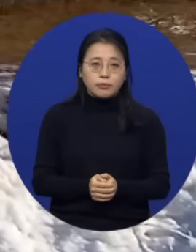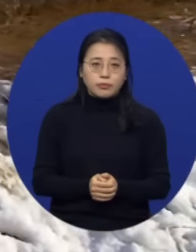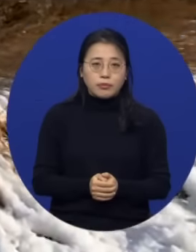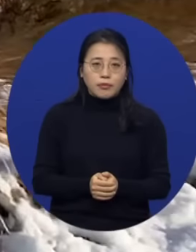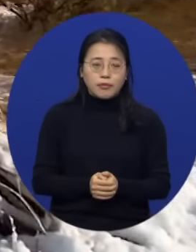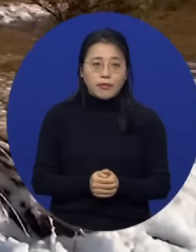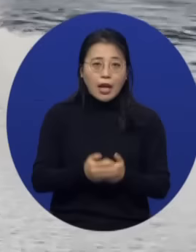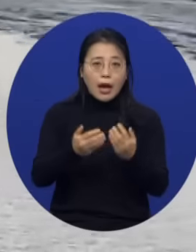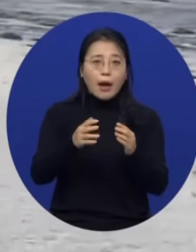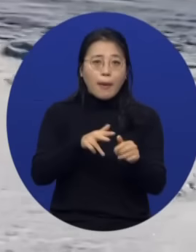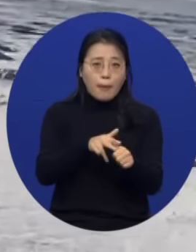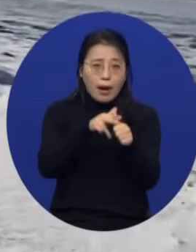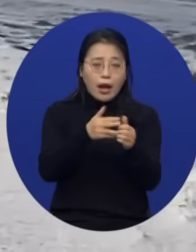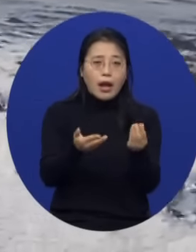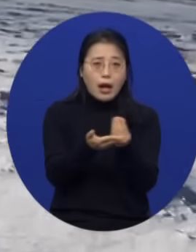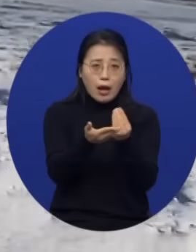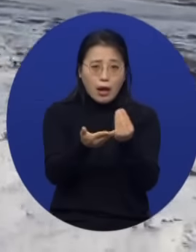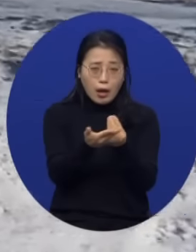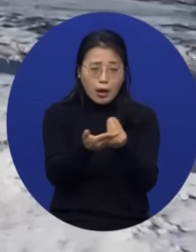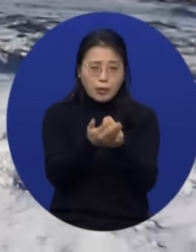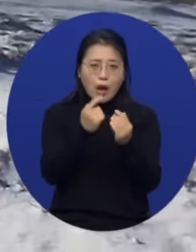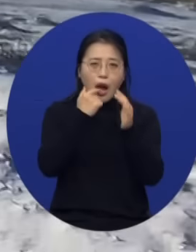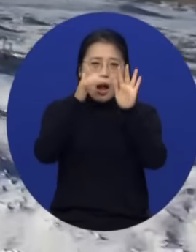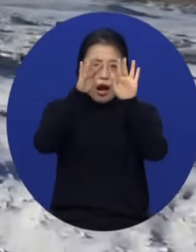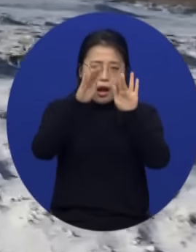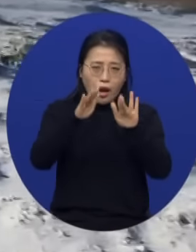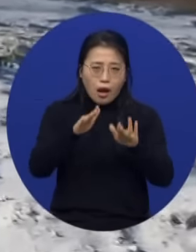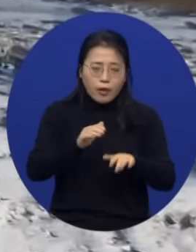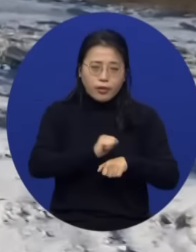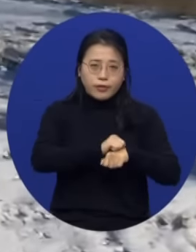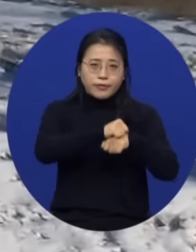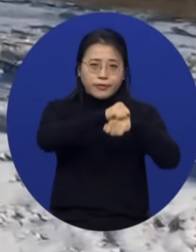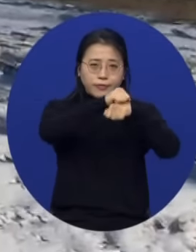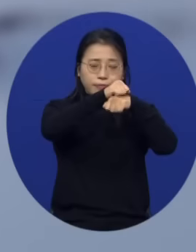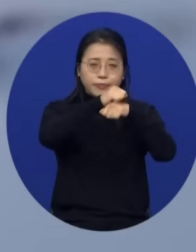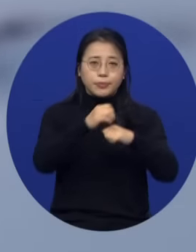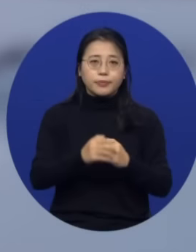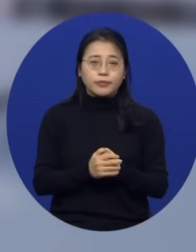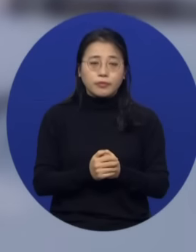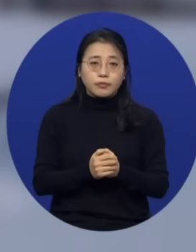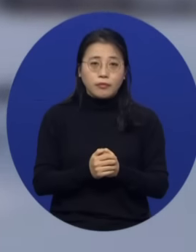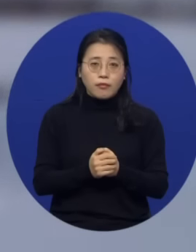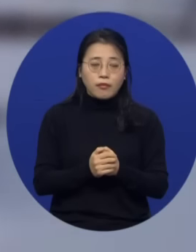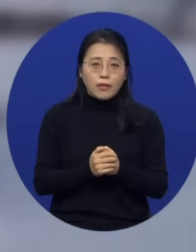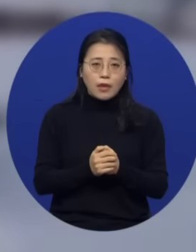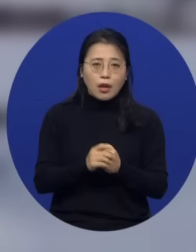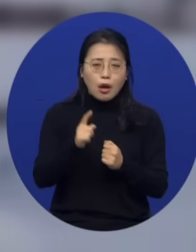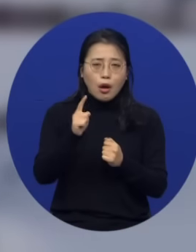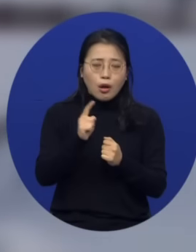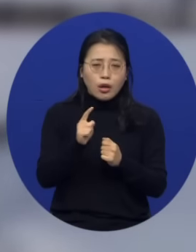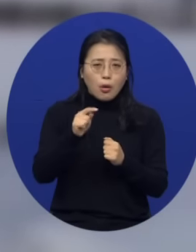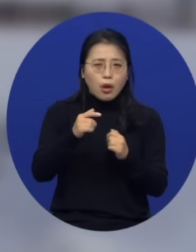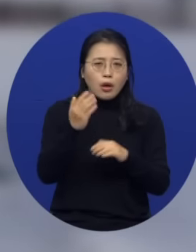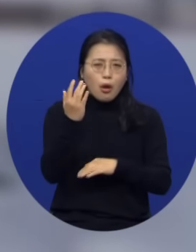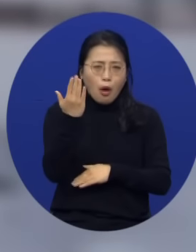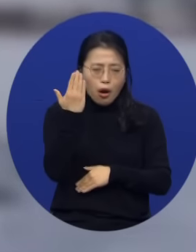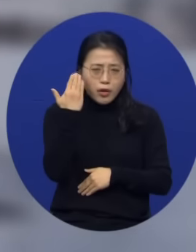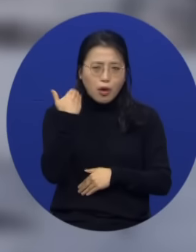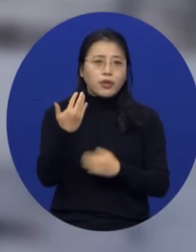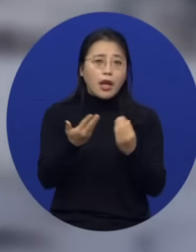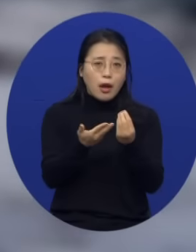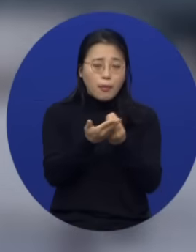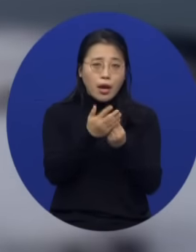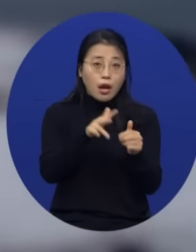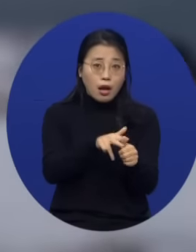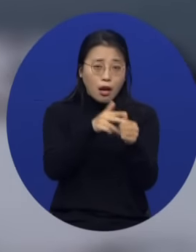대한민국 최남단 마라도 섬 전체가 하얀 눈 세상으로 변했습니다. 북극발 한파에 좀처럼 눈이 쌓이지 않는